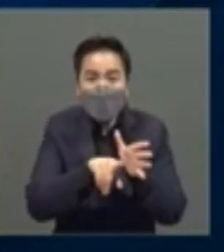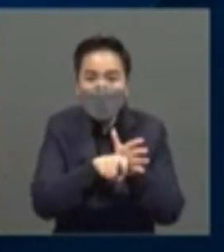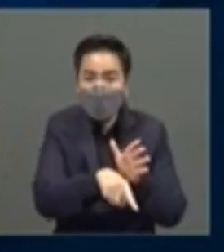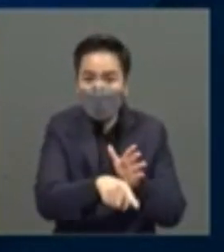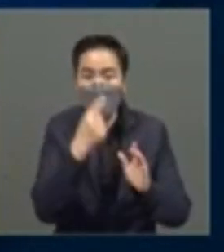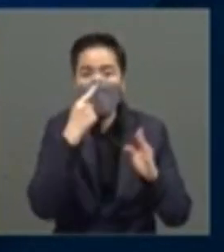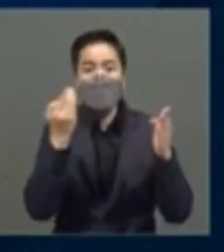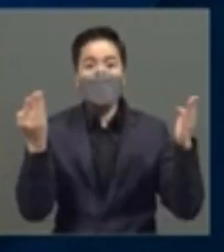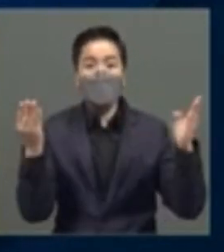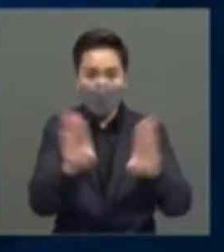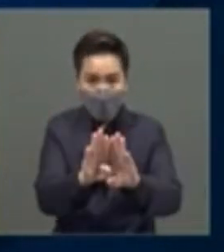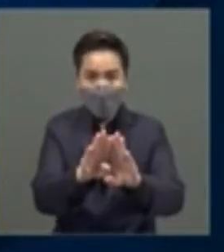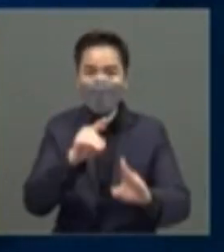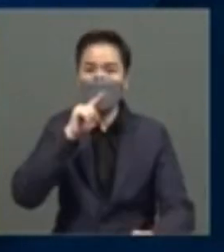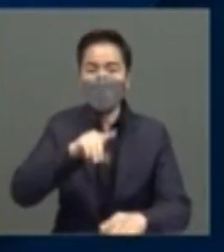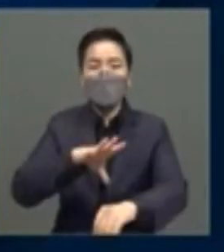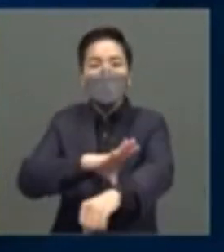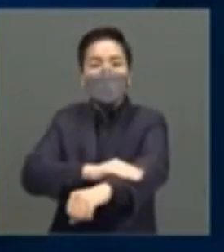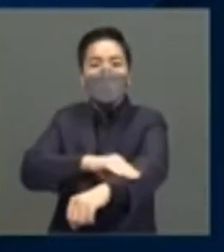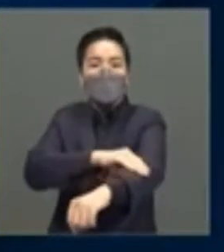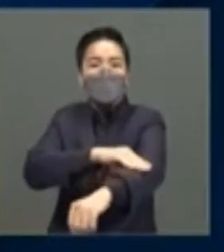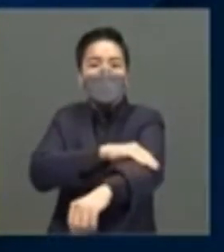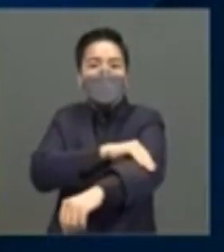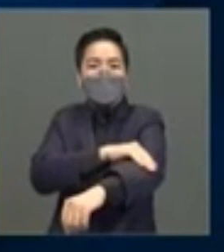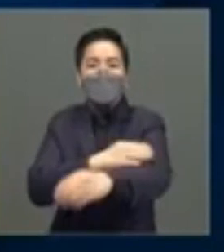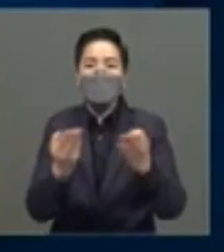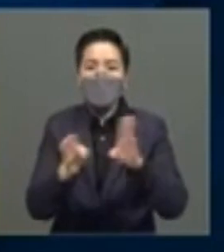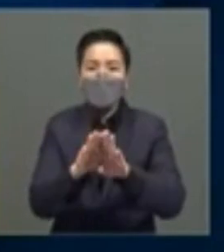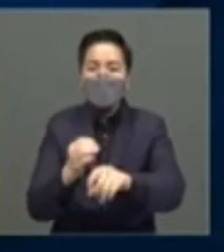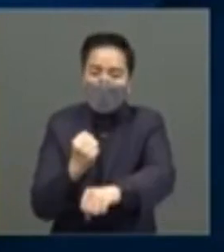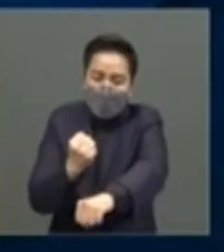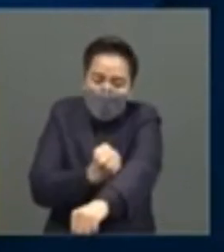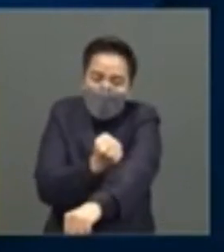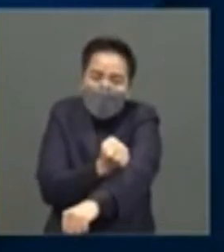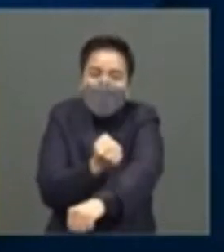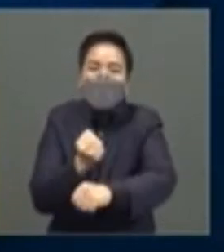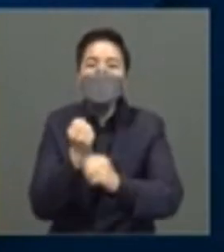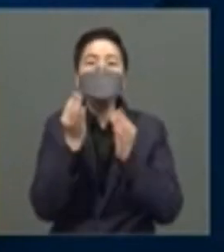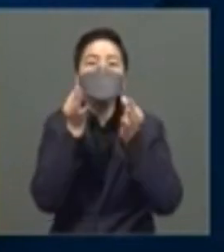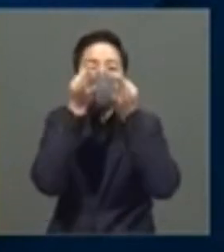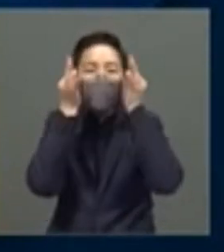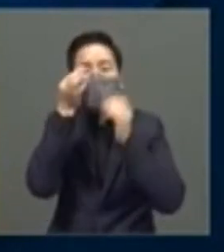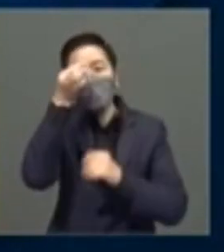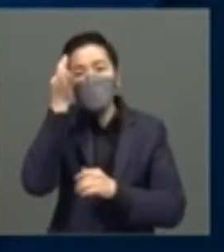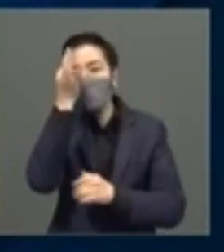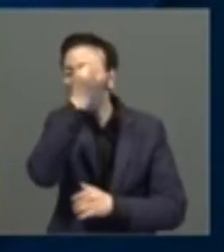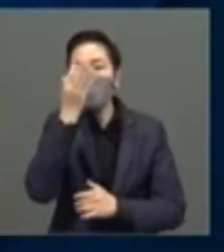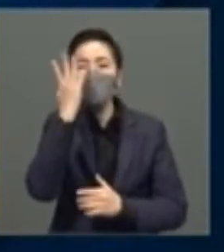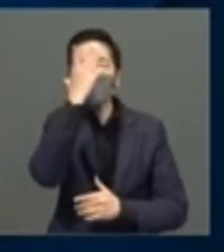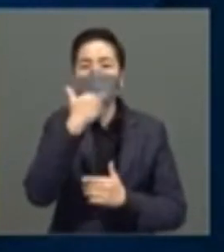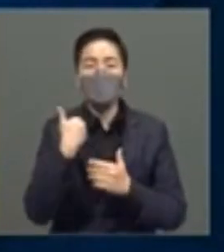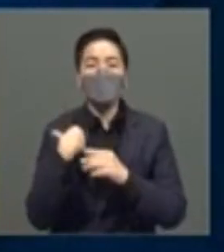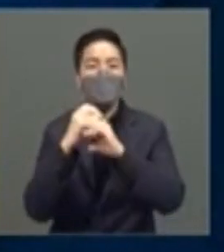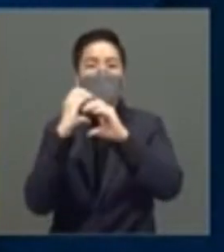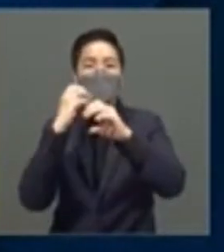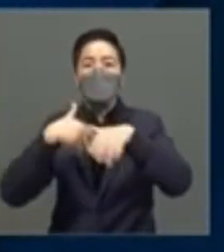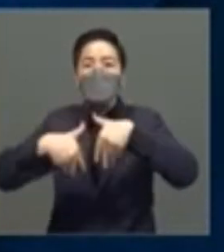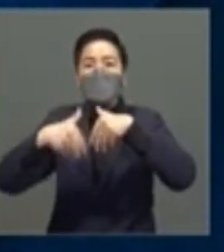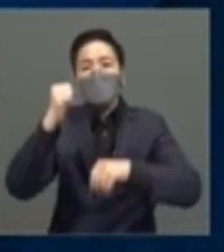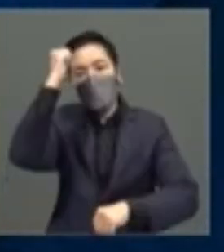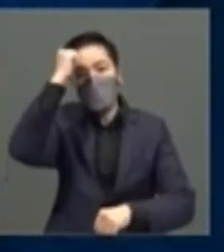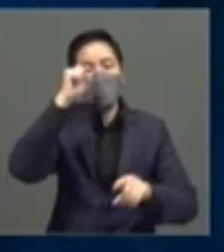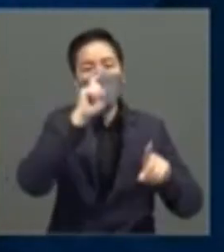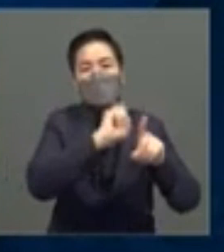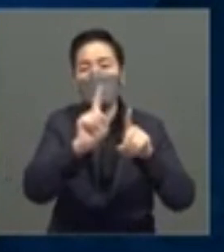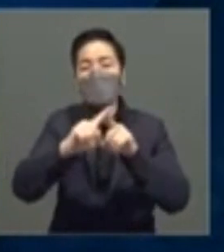ปิดก็คือได้แก่นวดแผนโบราณสปาสถานเสริมความงามขนส่งสาธารณะนะ